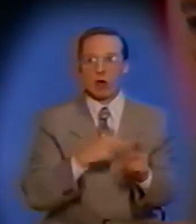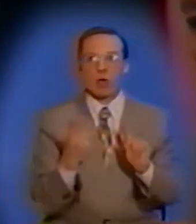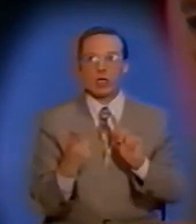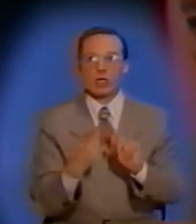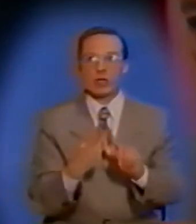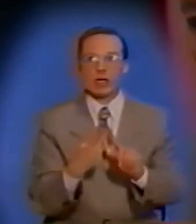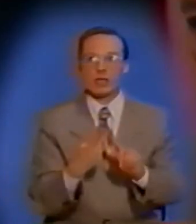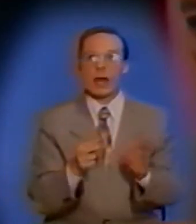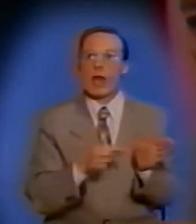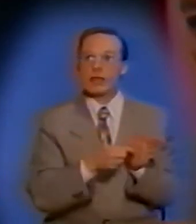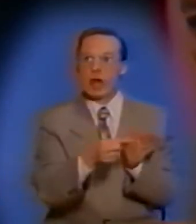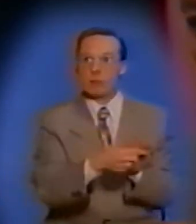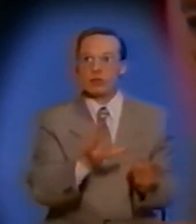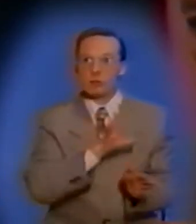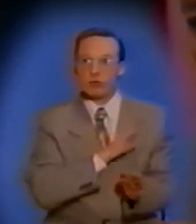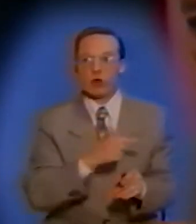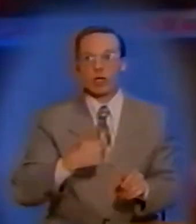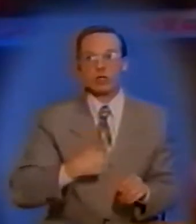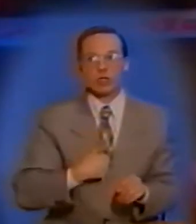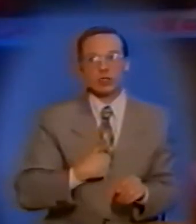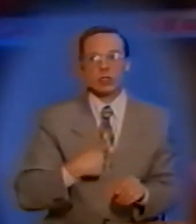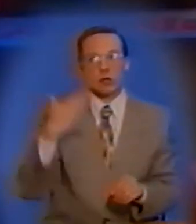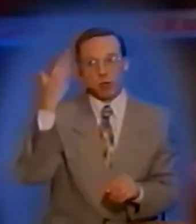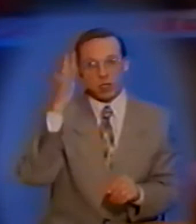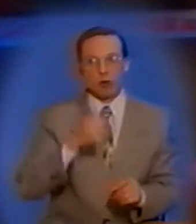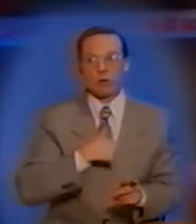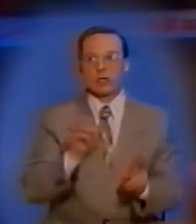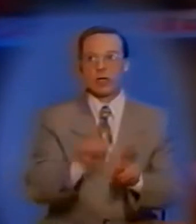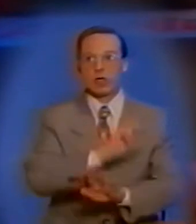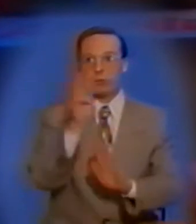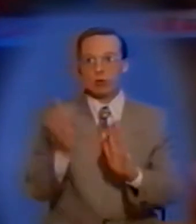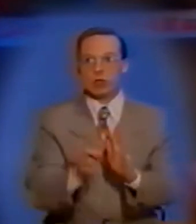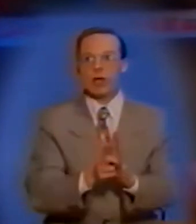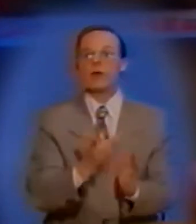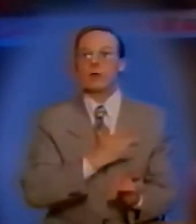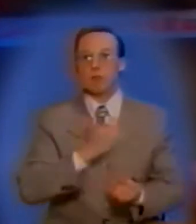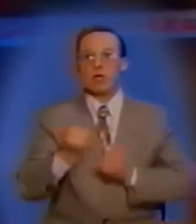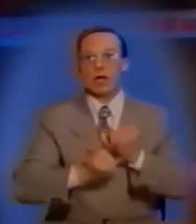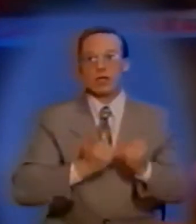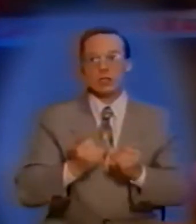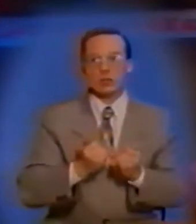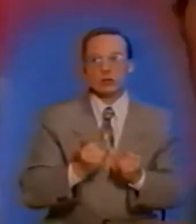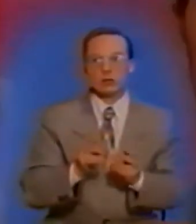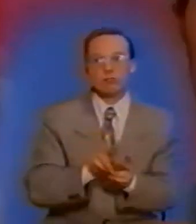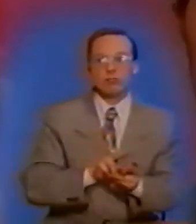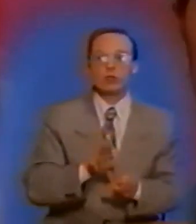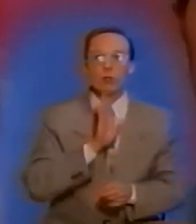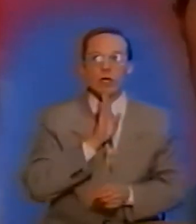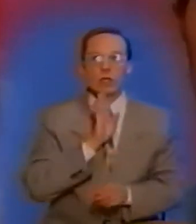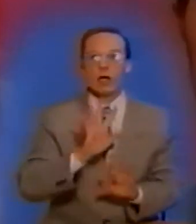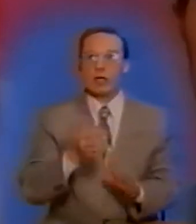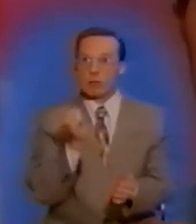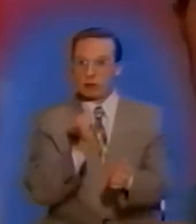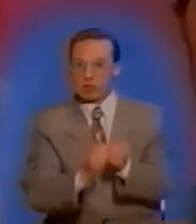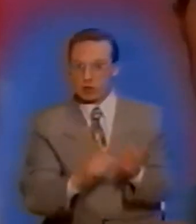antras etapas buvo, kad aš būtent pagalvojau, kad man reikia būtinai mylėti su merginomis. Tas man padės. Kaip